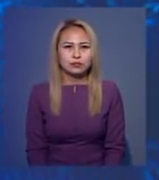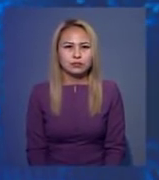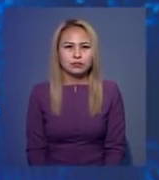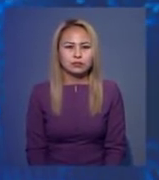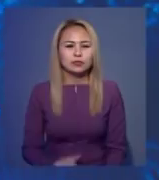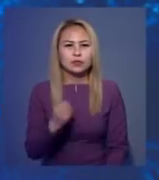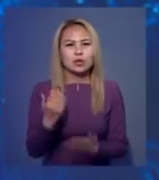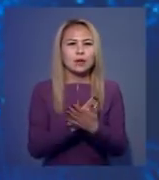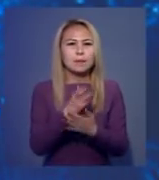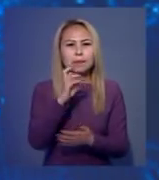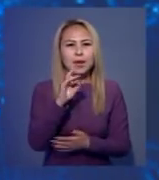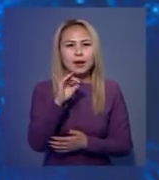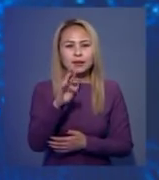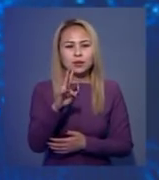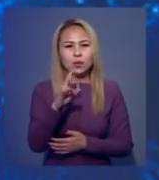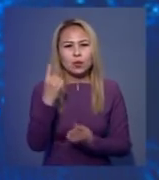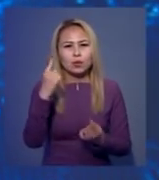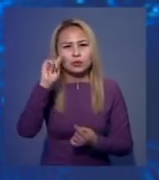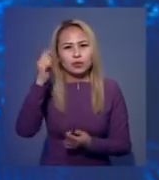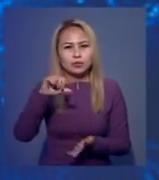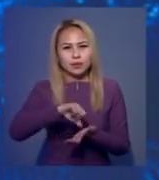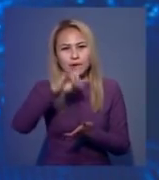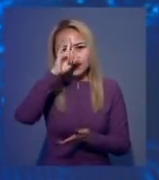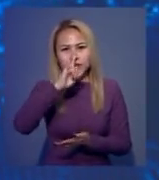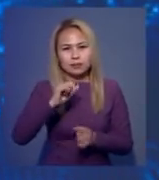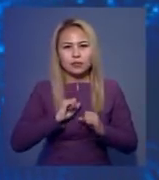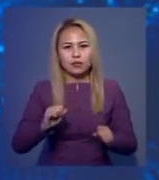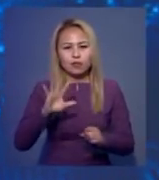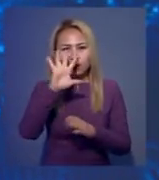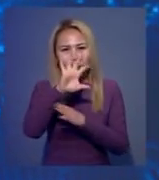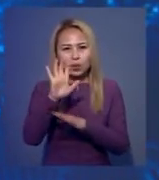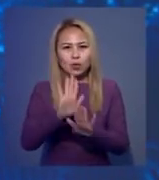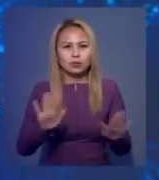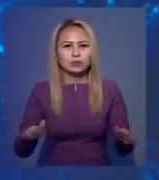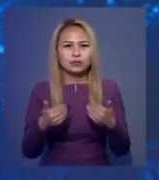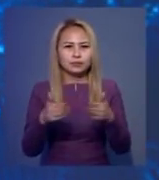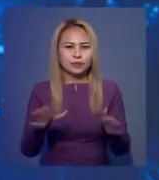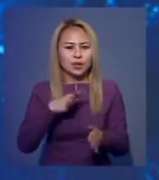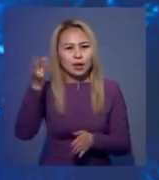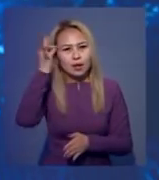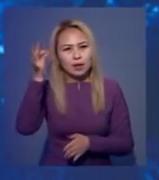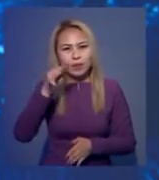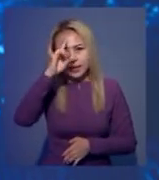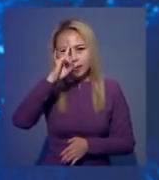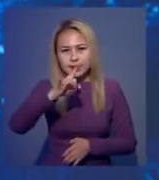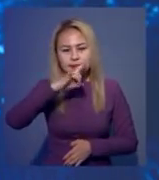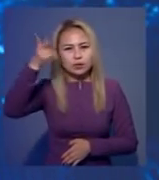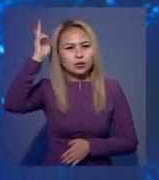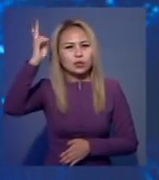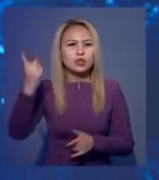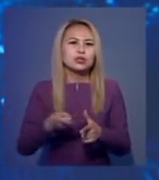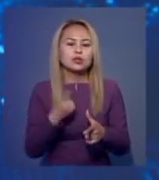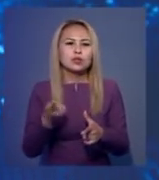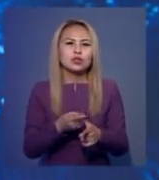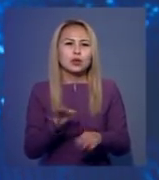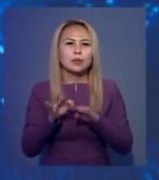Тағы бір ақпар. Берлинде Ұлы Отан соғысына қатысқан қазақстандық батырларға арналған фото көрме ашылды. Шараны Германиядағы Қазақстан